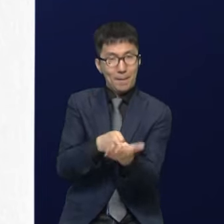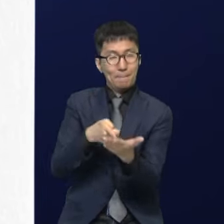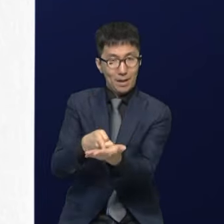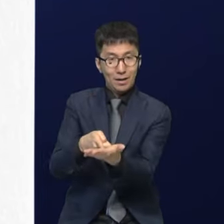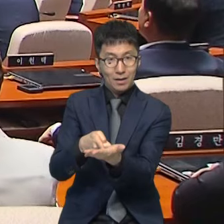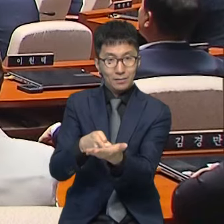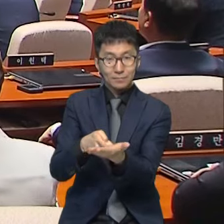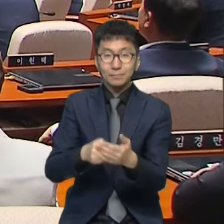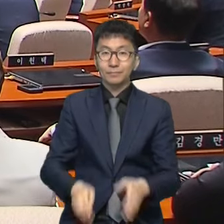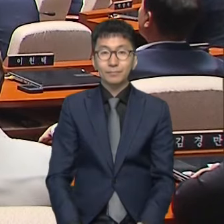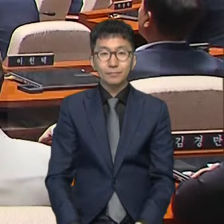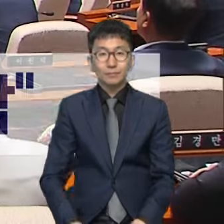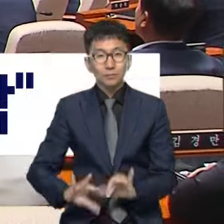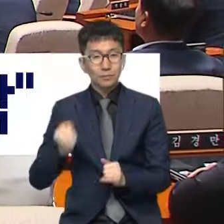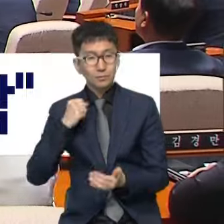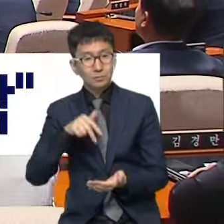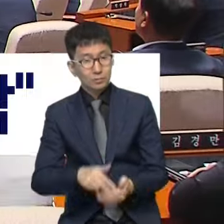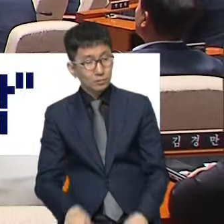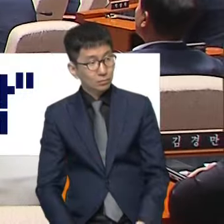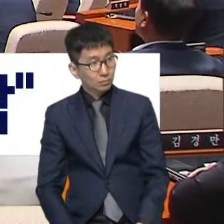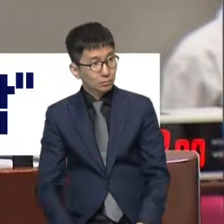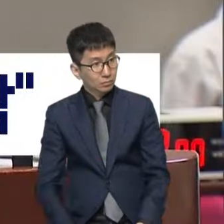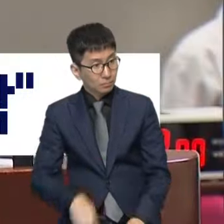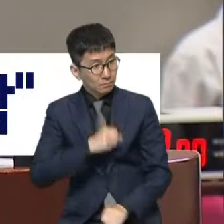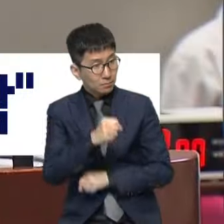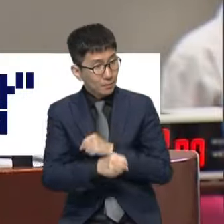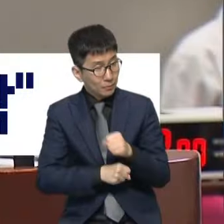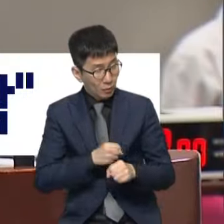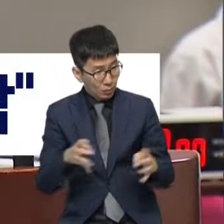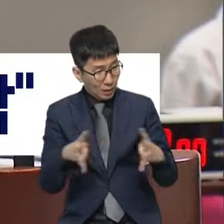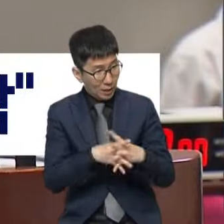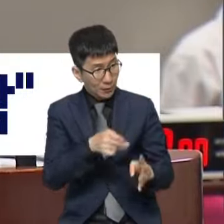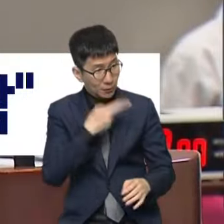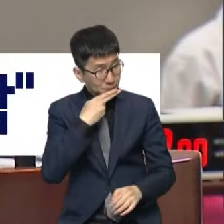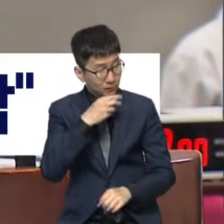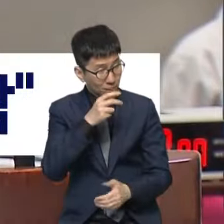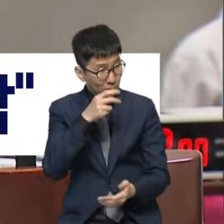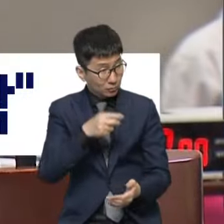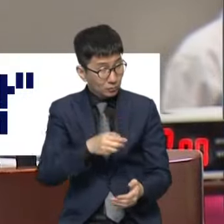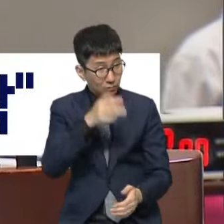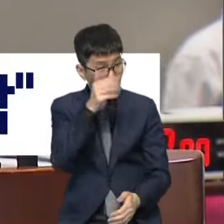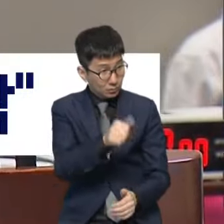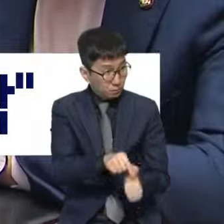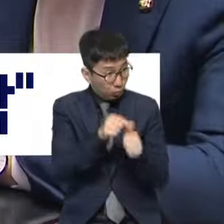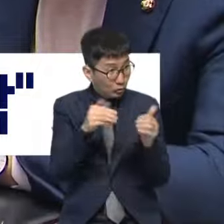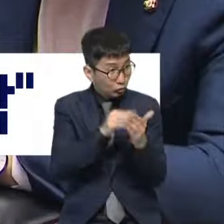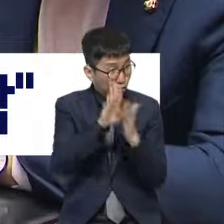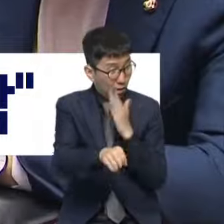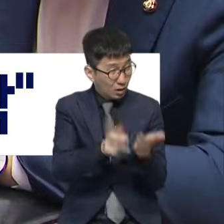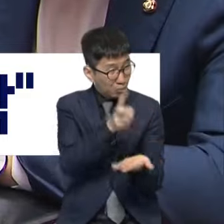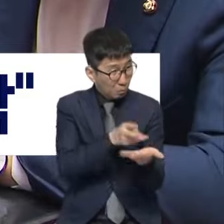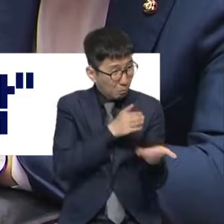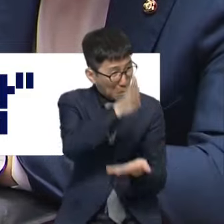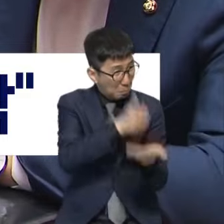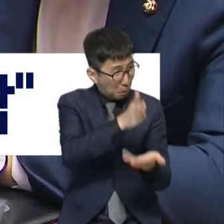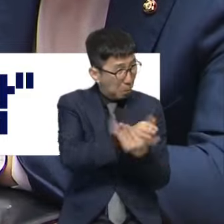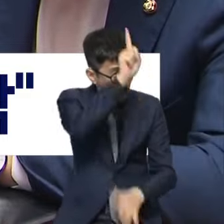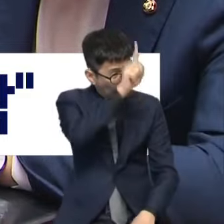있습니다. 국민의힘은 반쪽 의장이 만들어낸 반쪽 국회가 폭주를 시작했다며 여야 합의 없이 통과한 법안은